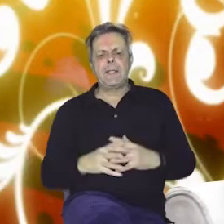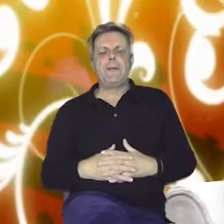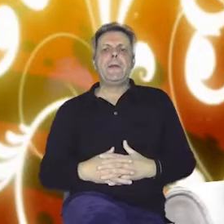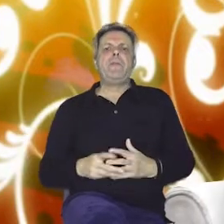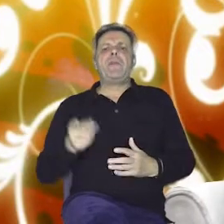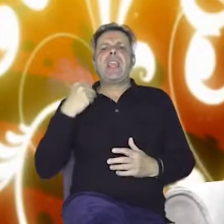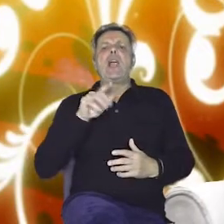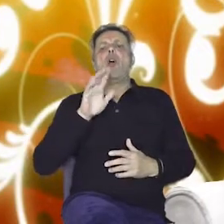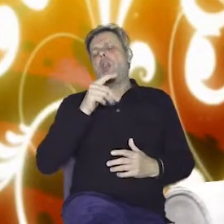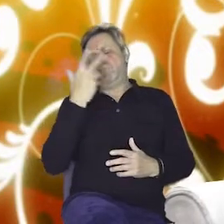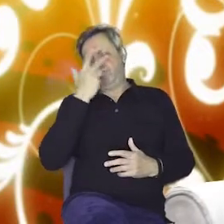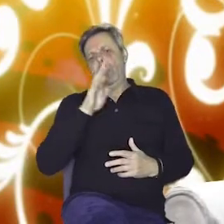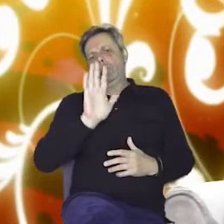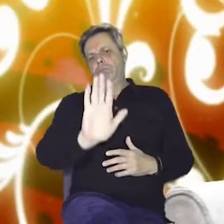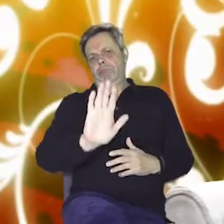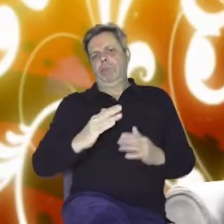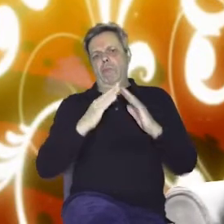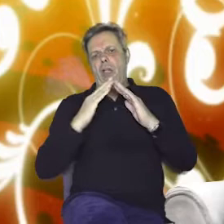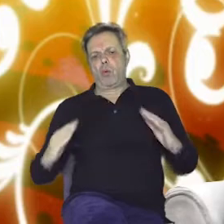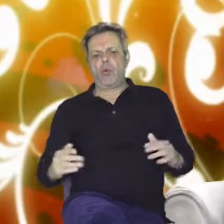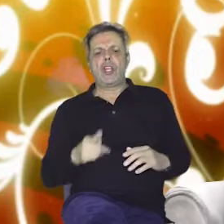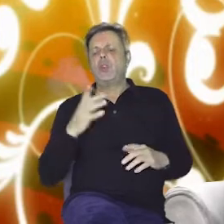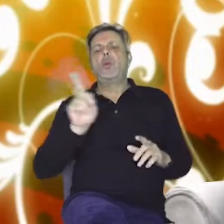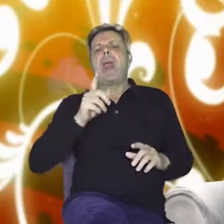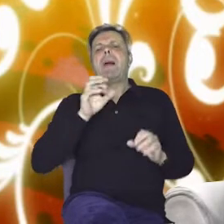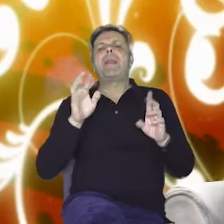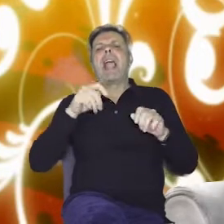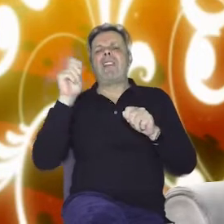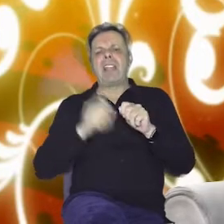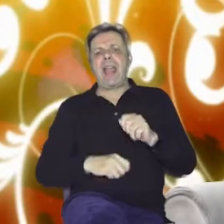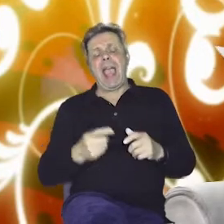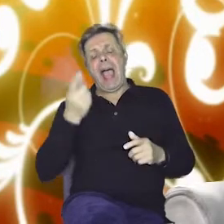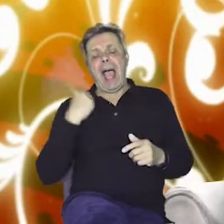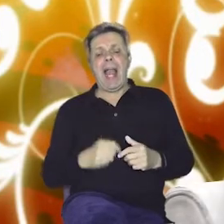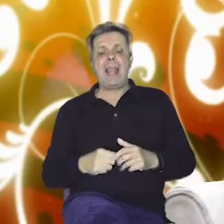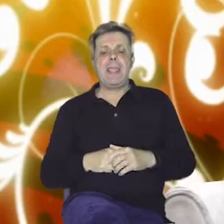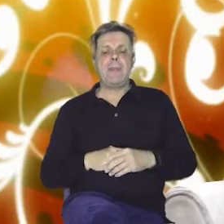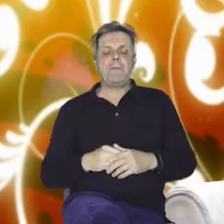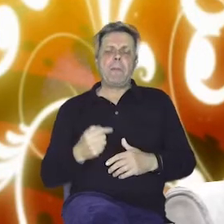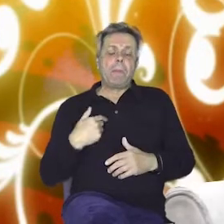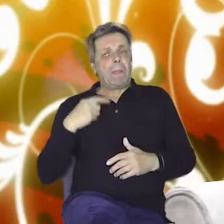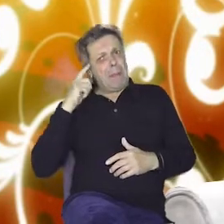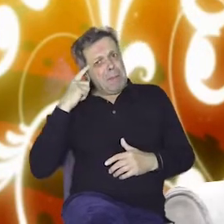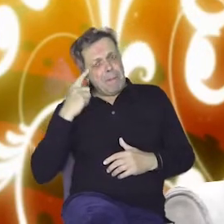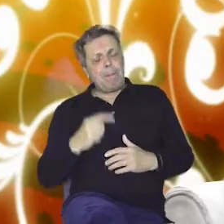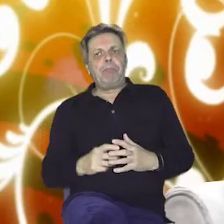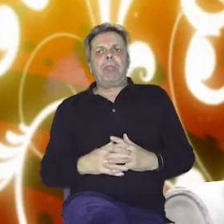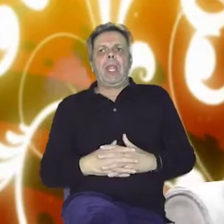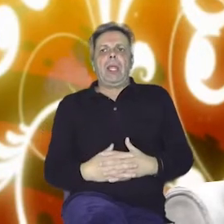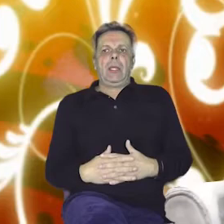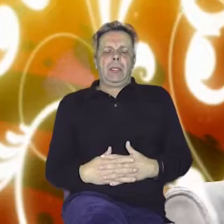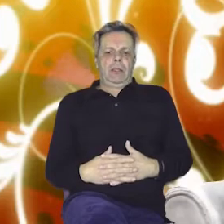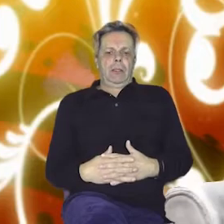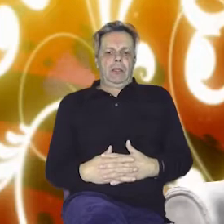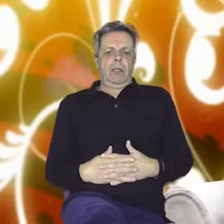tvoja kuća. Nema tu šta nikakve tajne. Ali malo mi se čini da